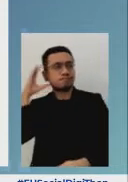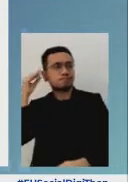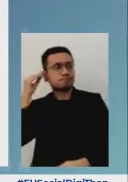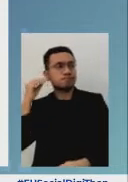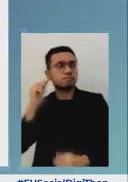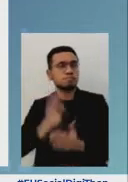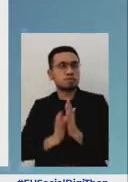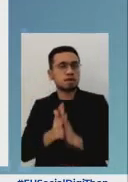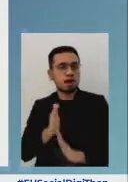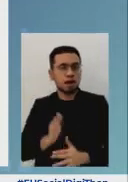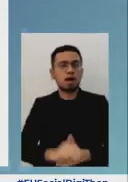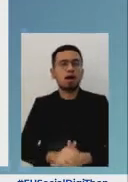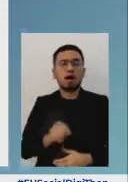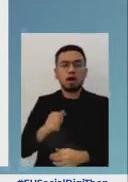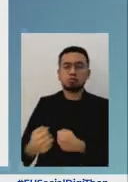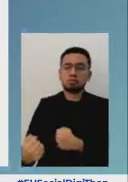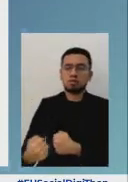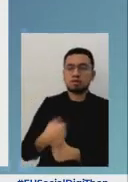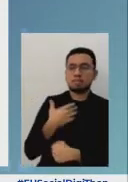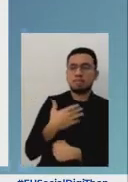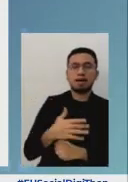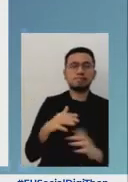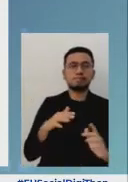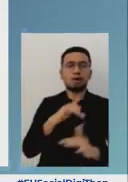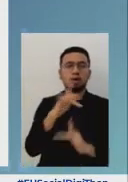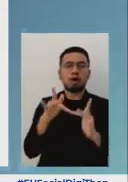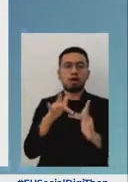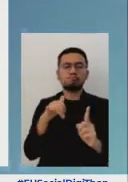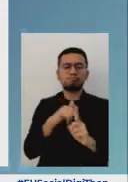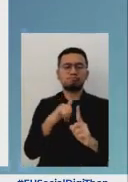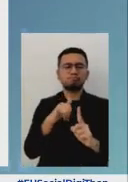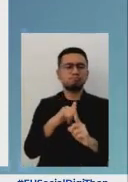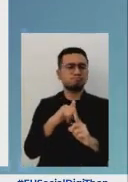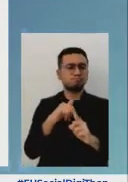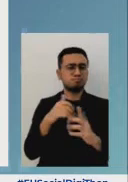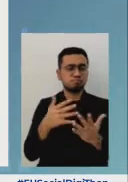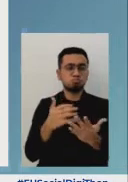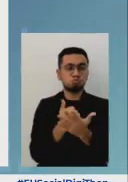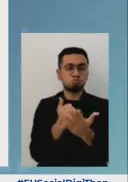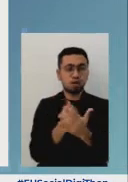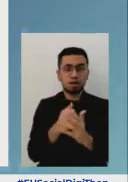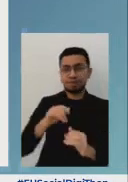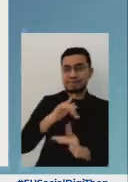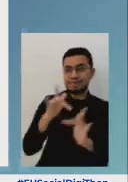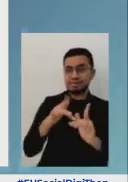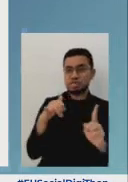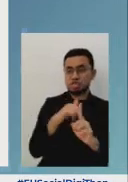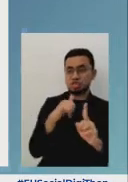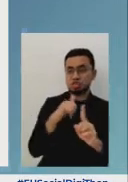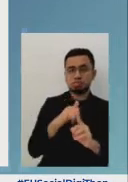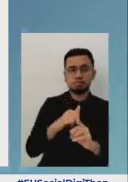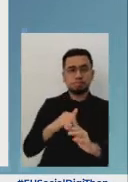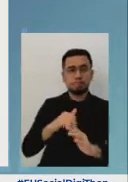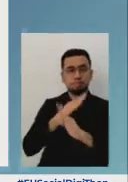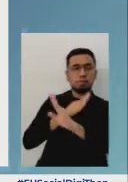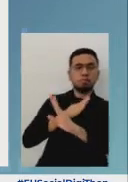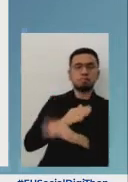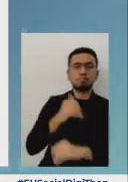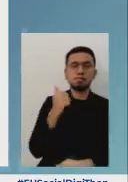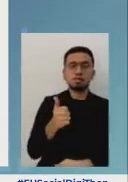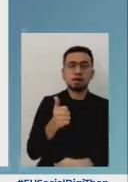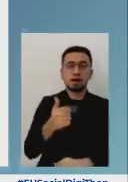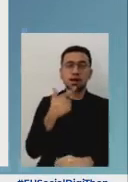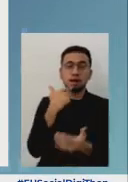adalah ini adik-adik ya, cyberbullying itu sebenarnya bisa diatasi. Ya, kalau kita semua tuh